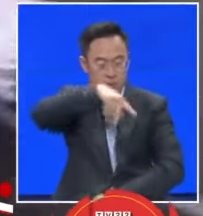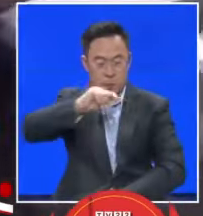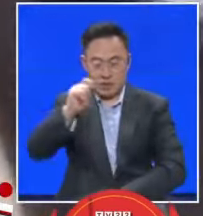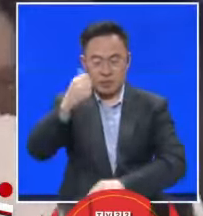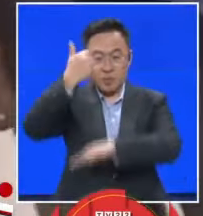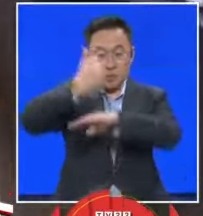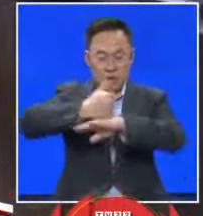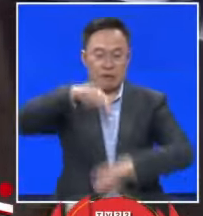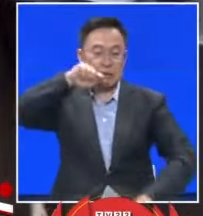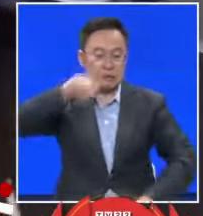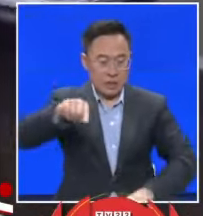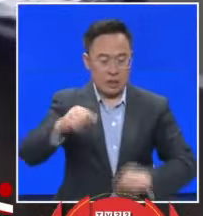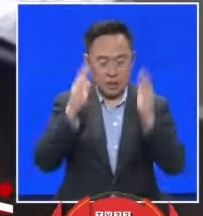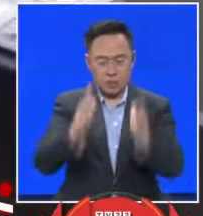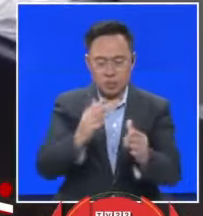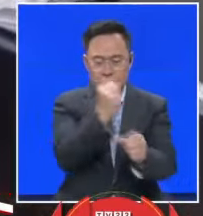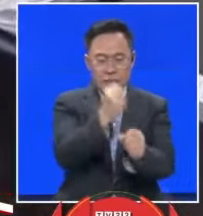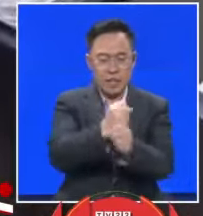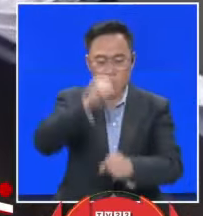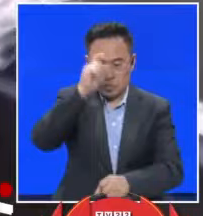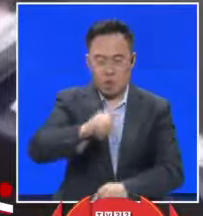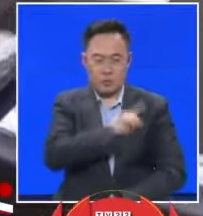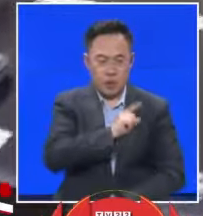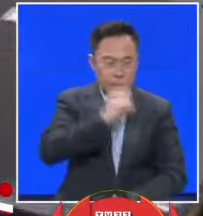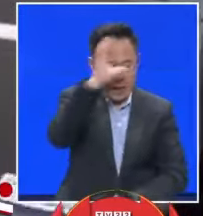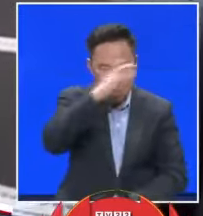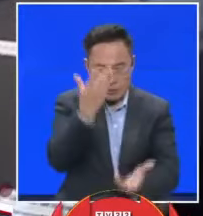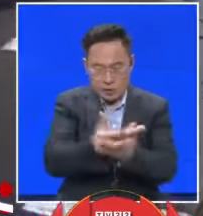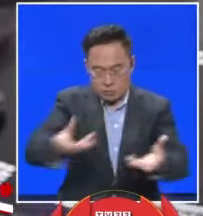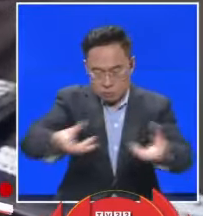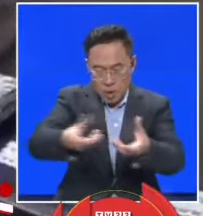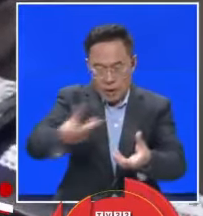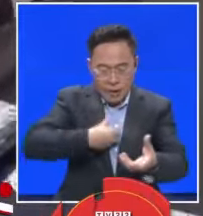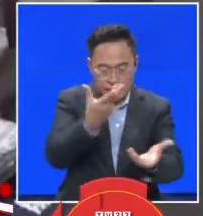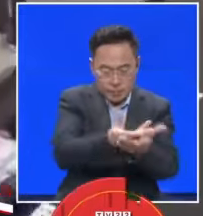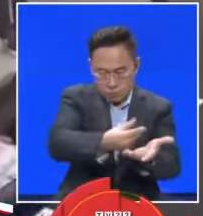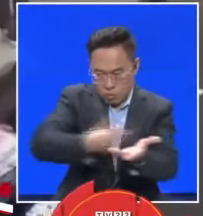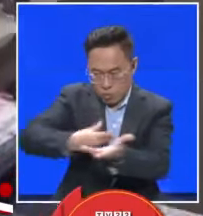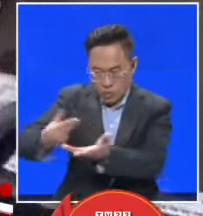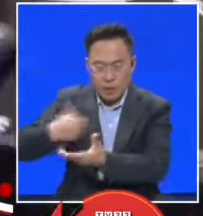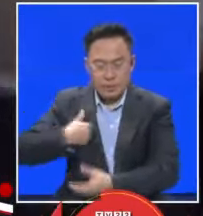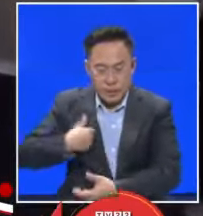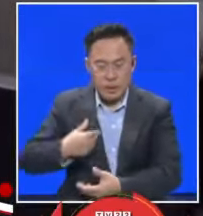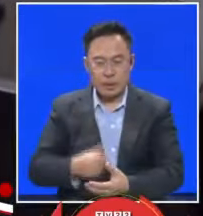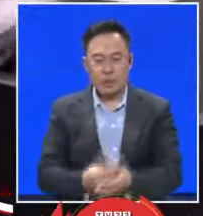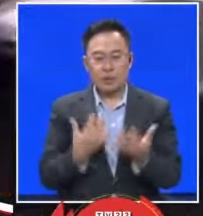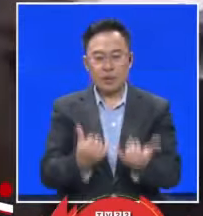แบบนี้พอผู้บังคับการตำรวจภูธรจังหวัดนครนายกเรียกฮะให้ลูกน้องก็คือพันตำรวจตรี1นายดาบตำรวจ